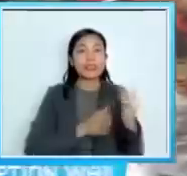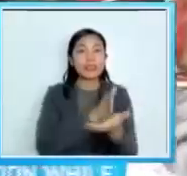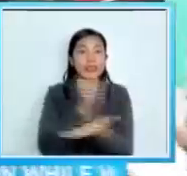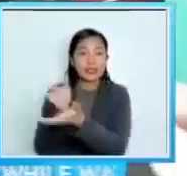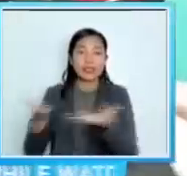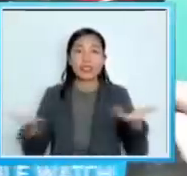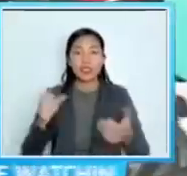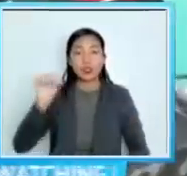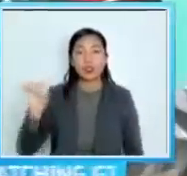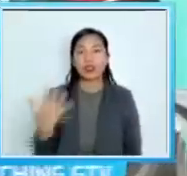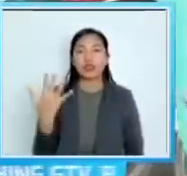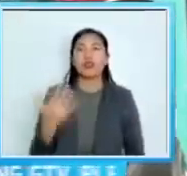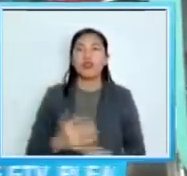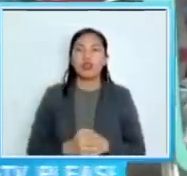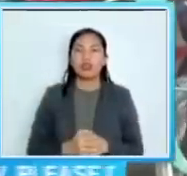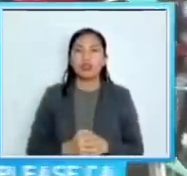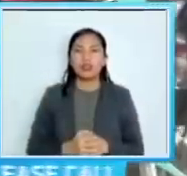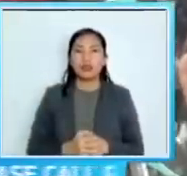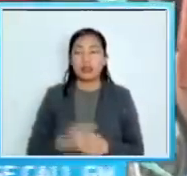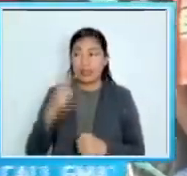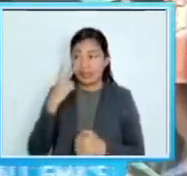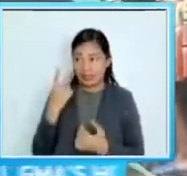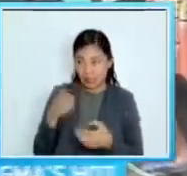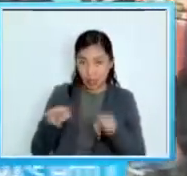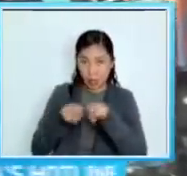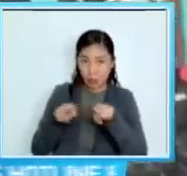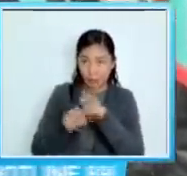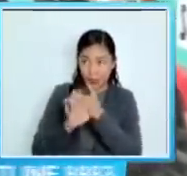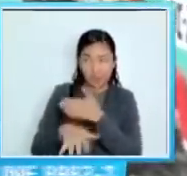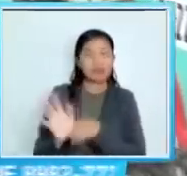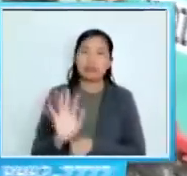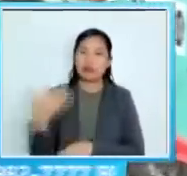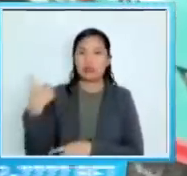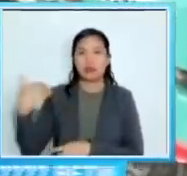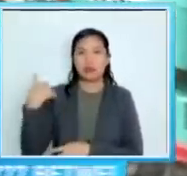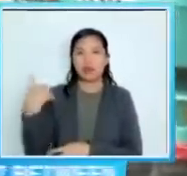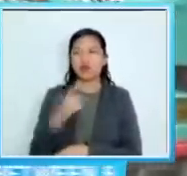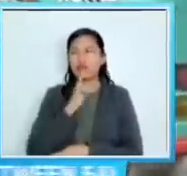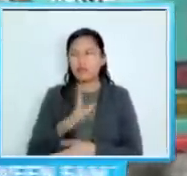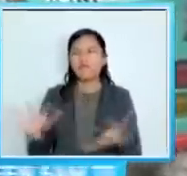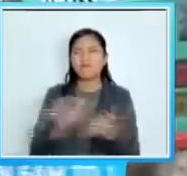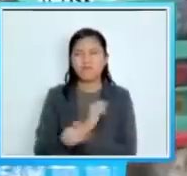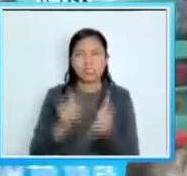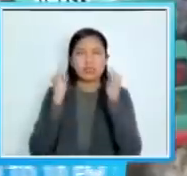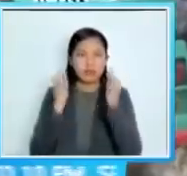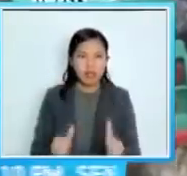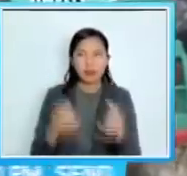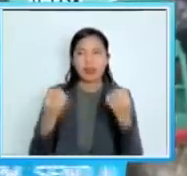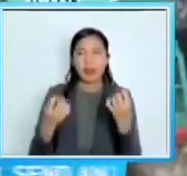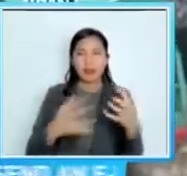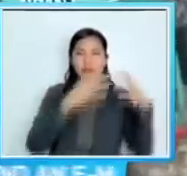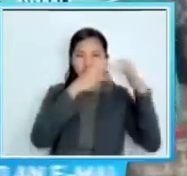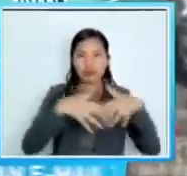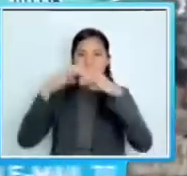rin masasabi, makikita mo na yung sense of normalcy, talagang tumba pa rin ang maraming mga establishments dito, walang kuryente